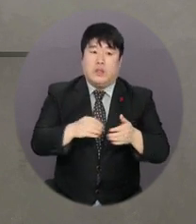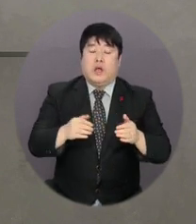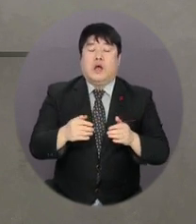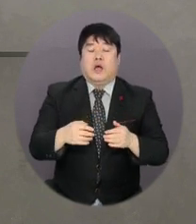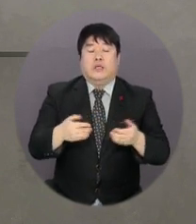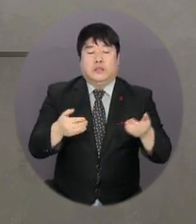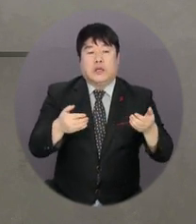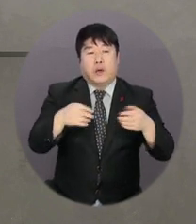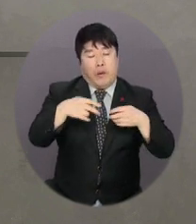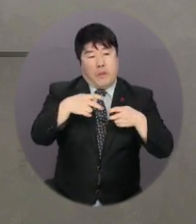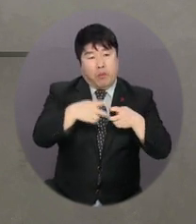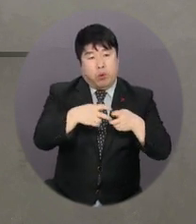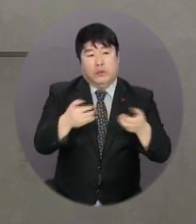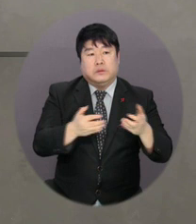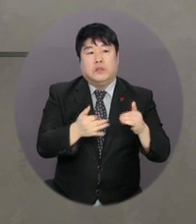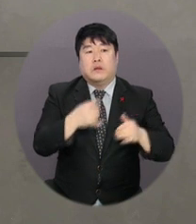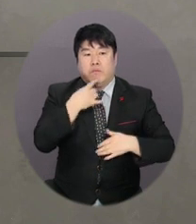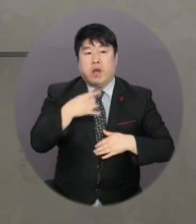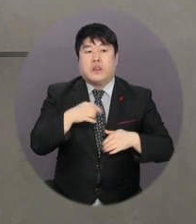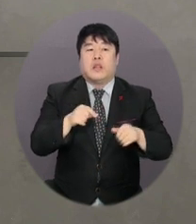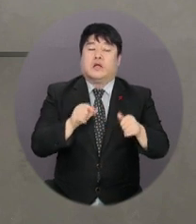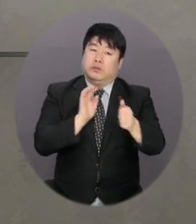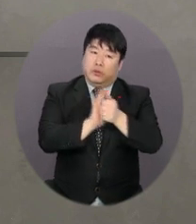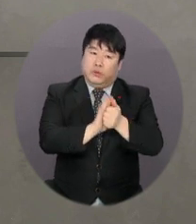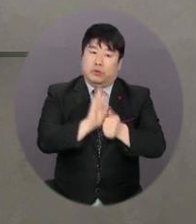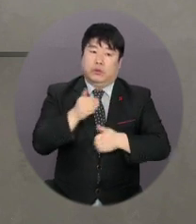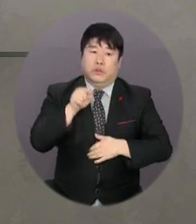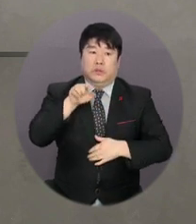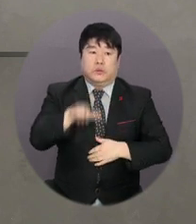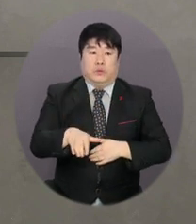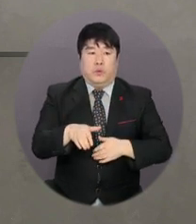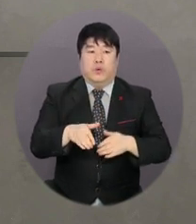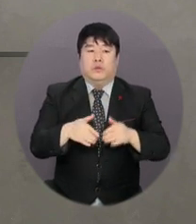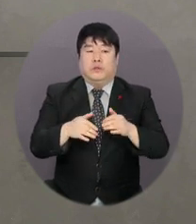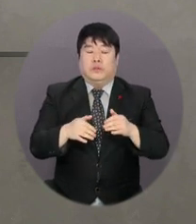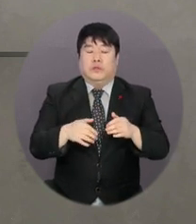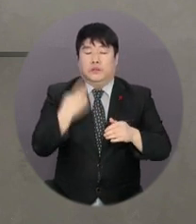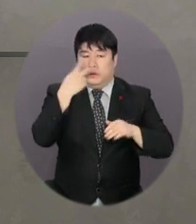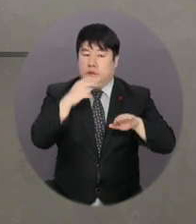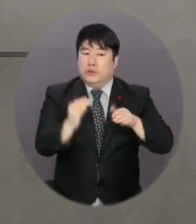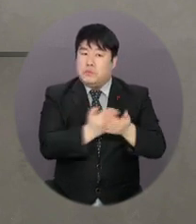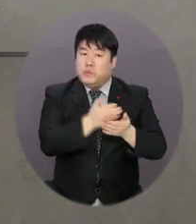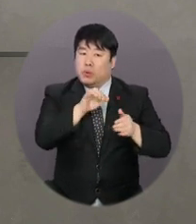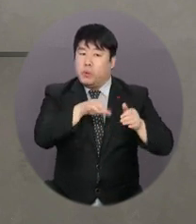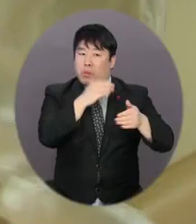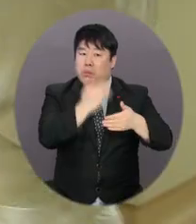병동 인원만 특정이 돼서 지원이 돼서 거기 인력들이 지금 빠져 있거든요.